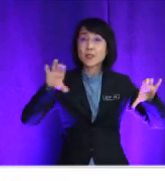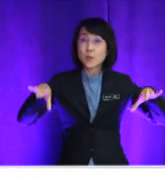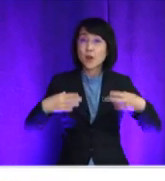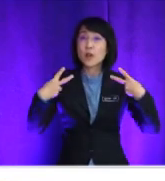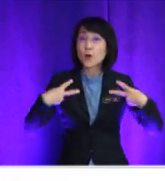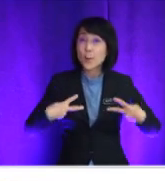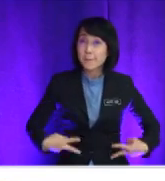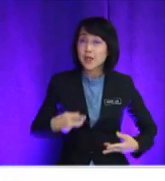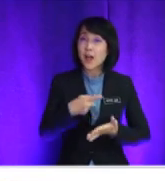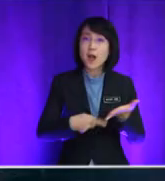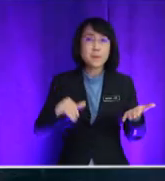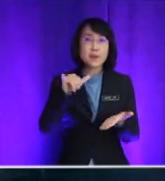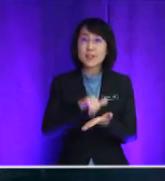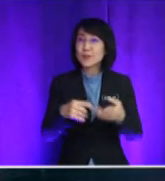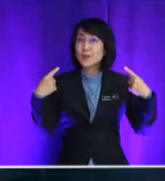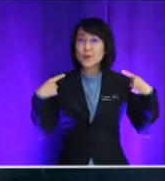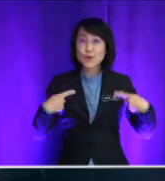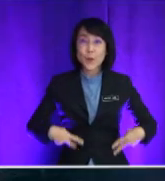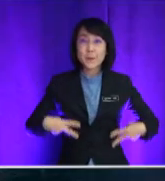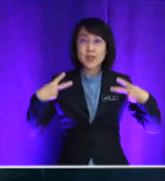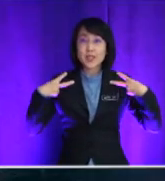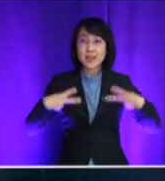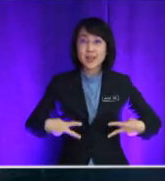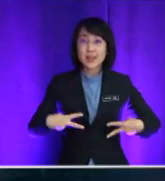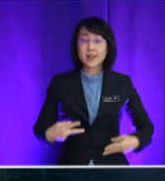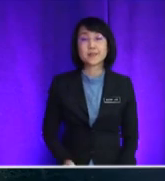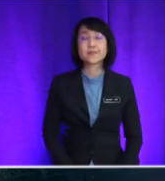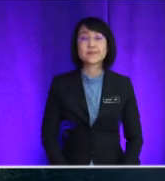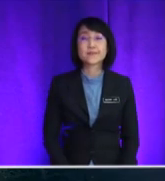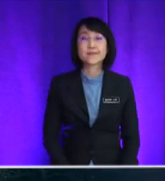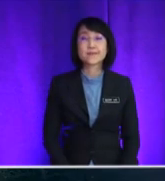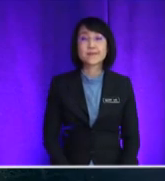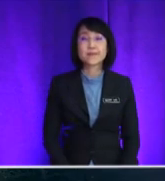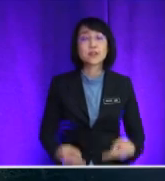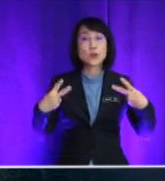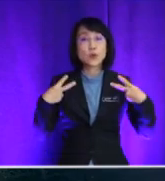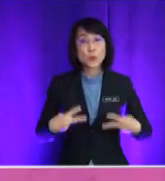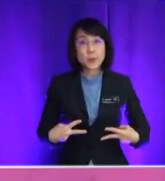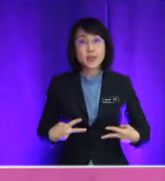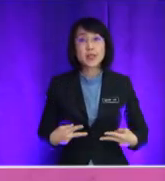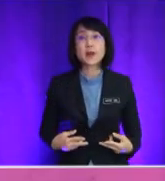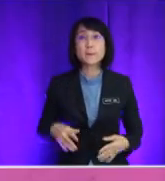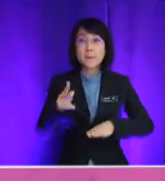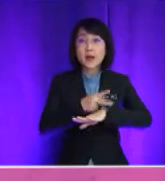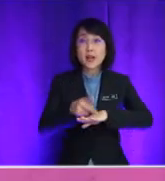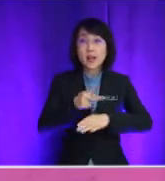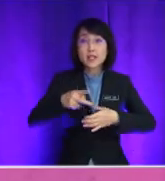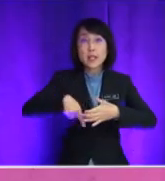Jong kita Teja wanita Cikgu aku itu rompis anak baju yang kita pakai di luar